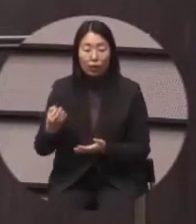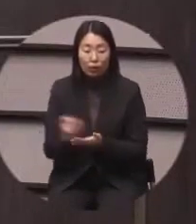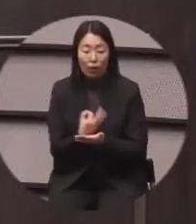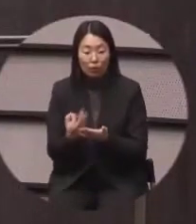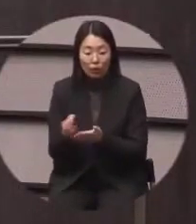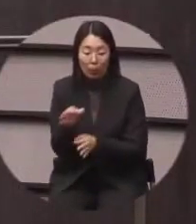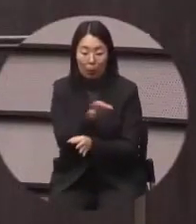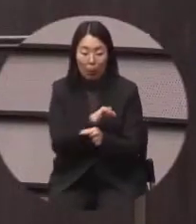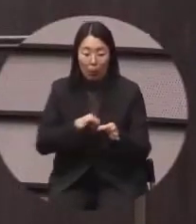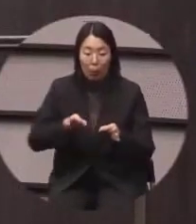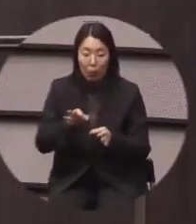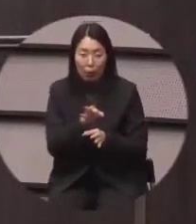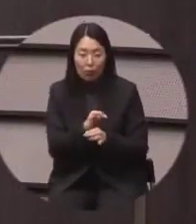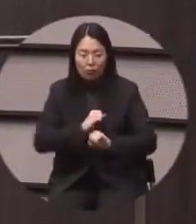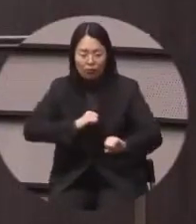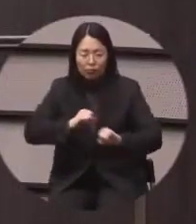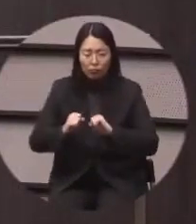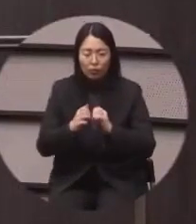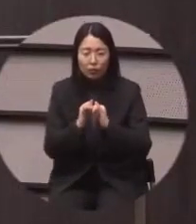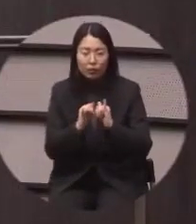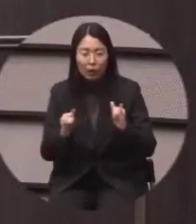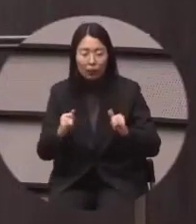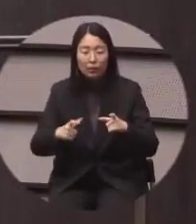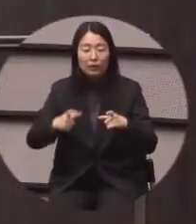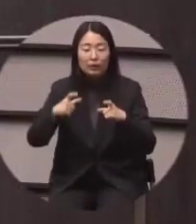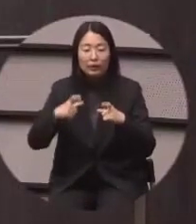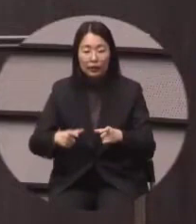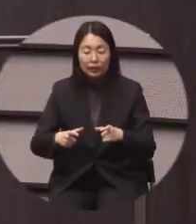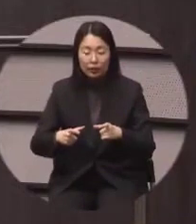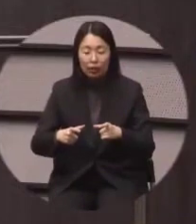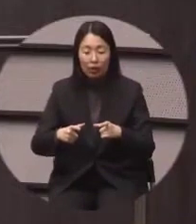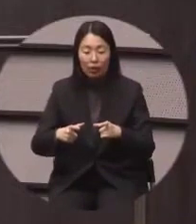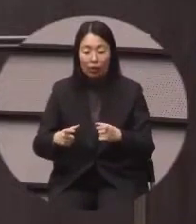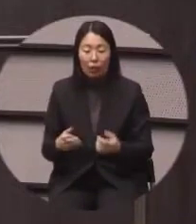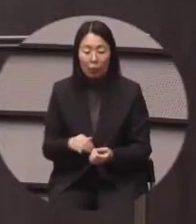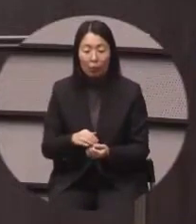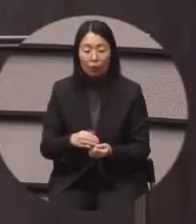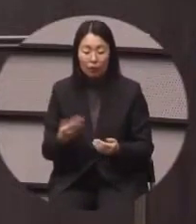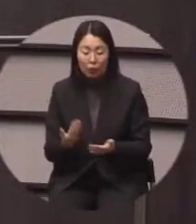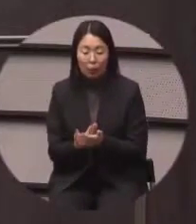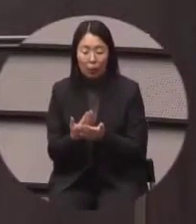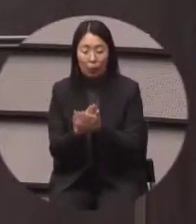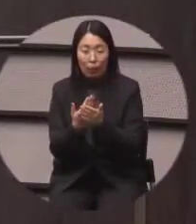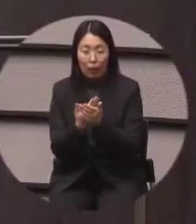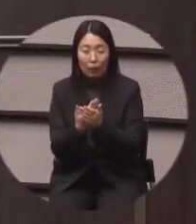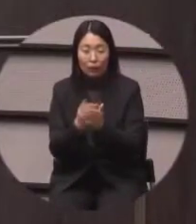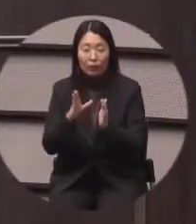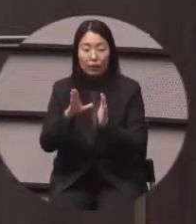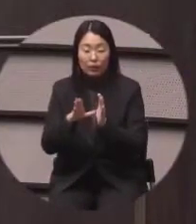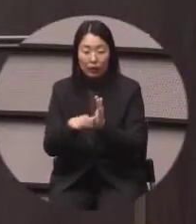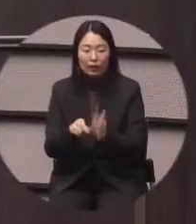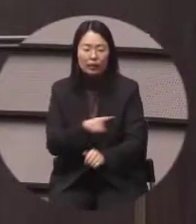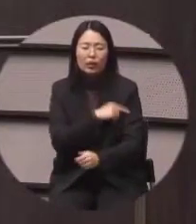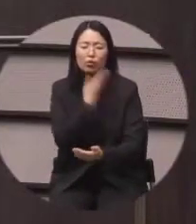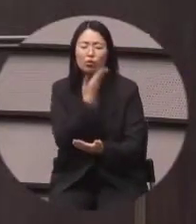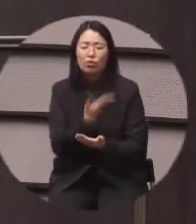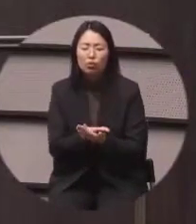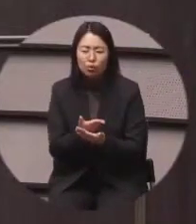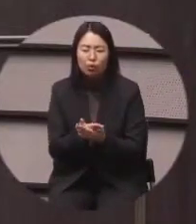활동하는 연령층으로 지방자치단체 활성화 측면에서 볼 때 중추적 역할이라 할 수 있습니다.